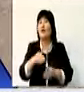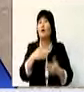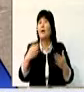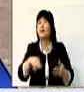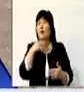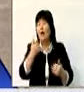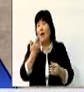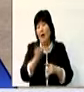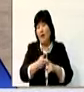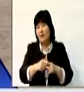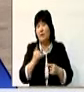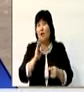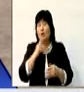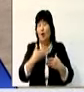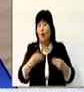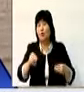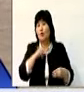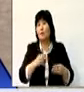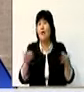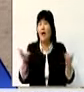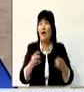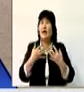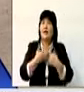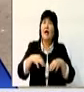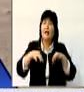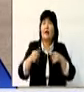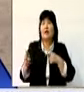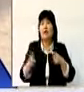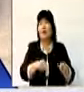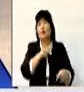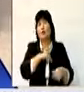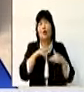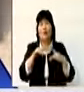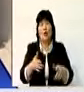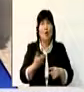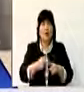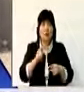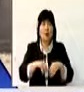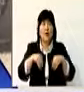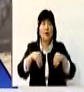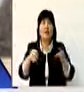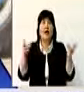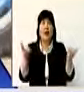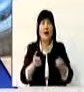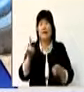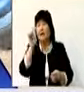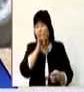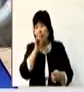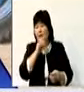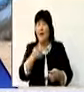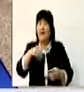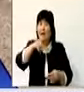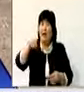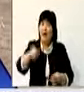бермек. Қазіргі таңда көктемгі дала жұмыстарына қажетті техникаларды дайындау жұмыстары жүруде. Сондай-ақ егістікке қажетті жанар жағармайды